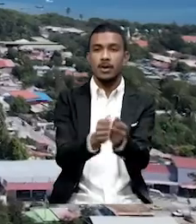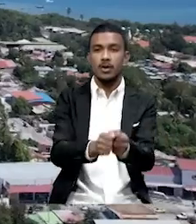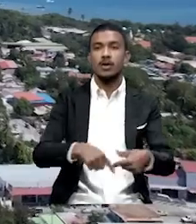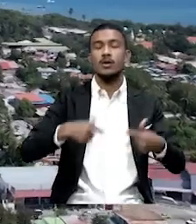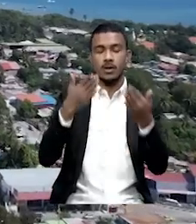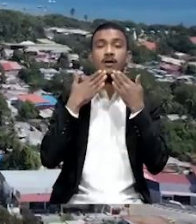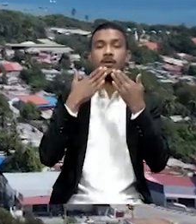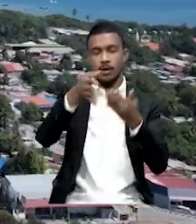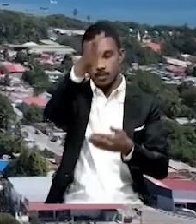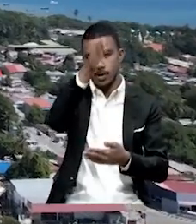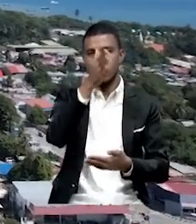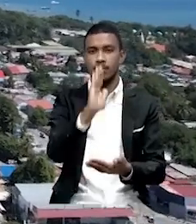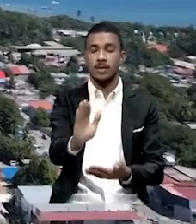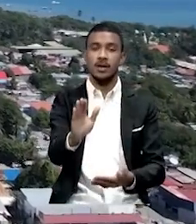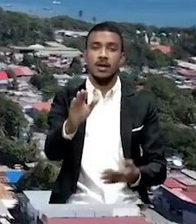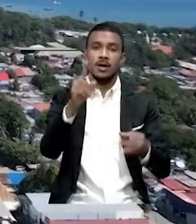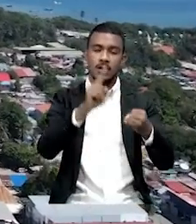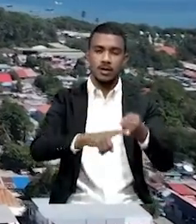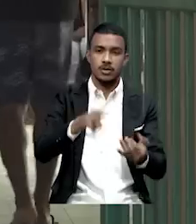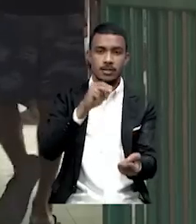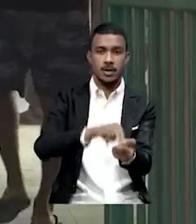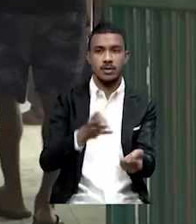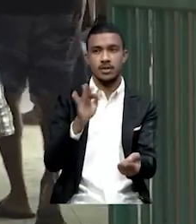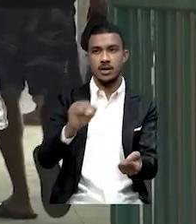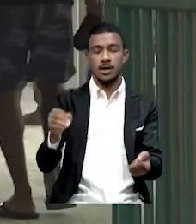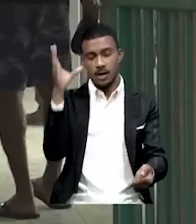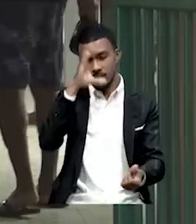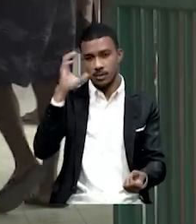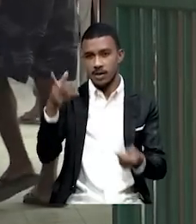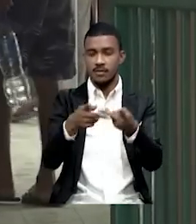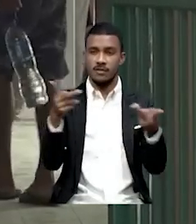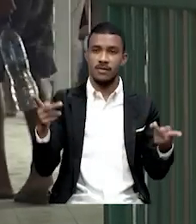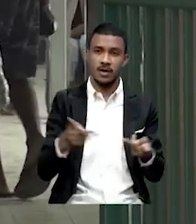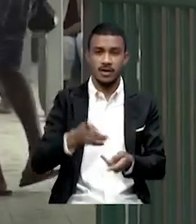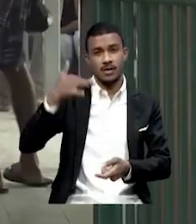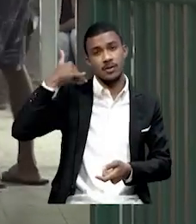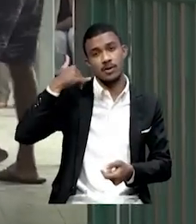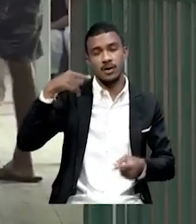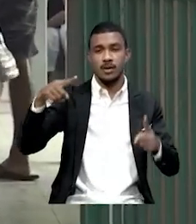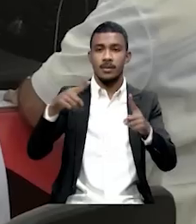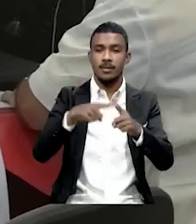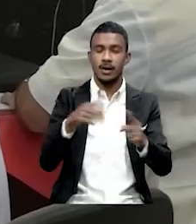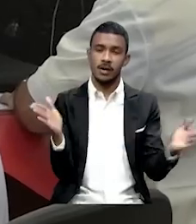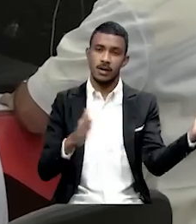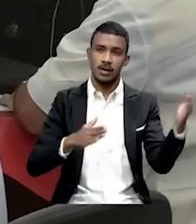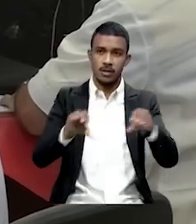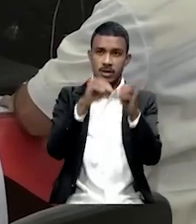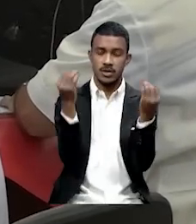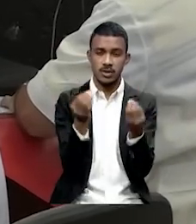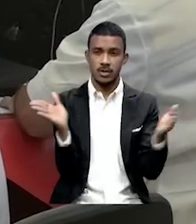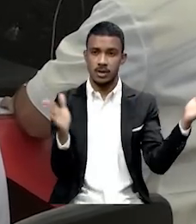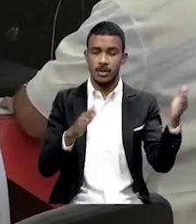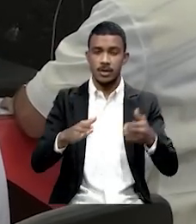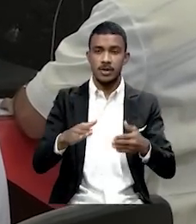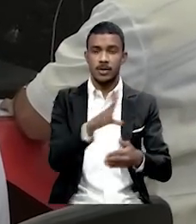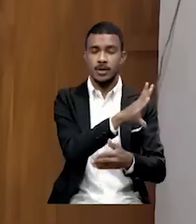nian, ikus mai, mediku sira consegue buka fatim, hudi kontaktu ba Fundação Clibro do Mintibar, oferece donik